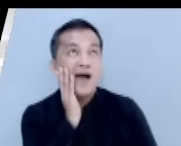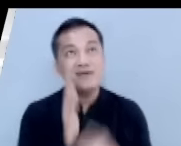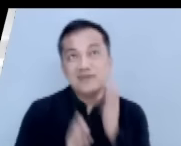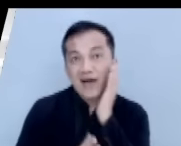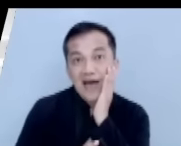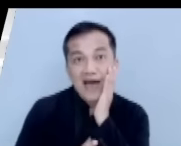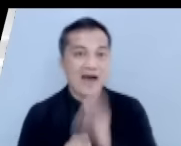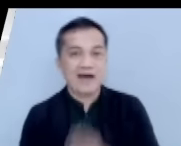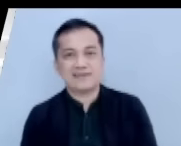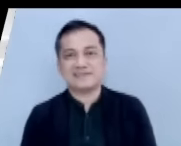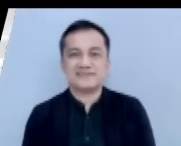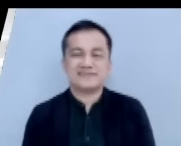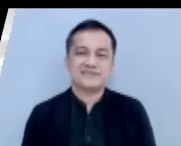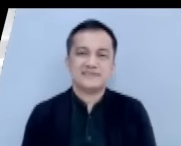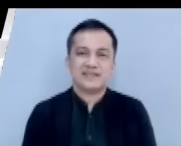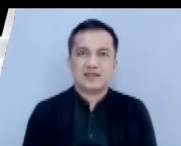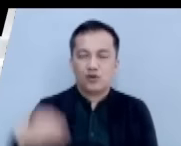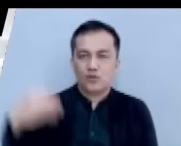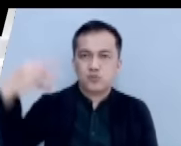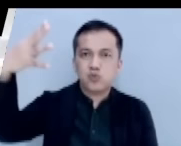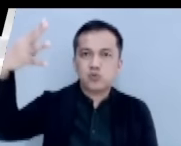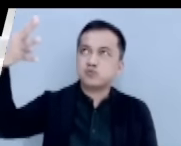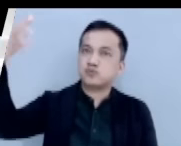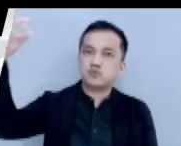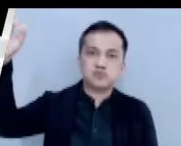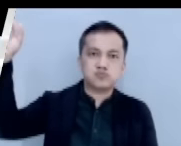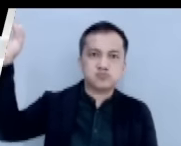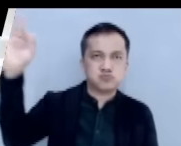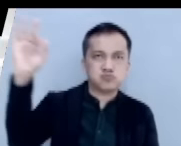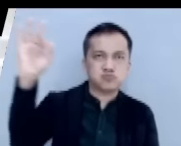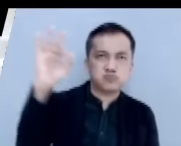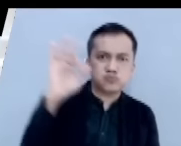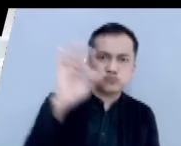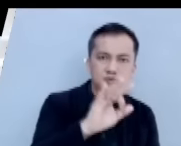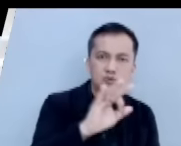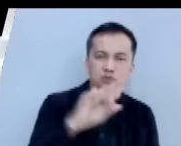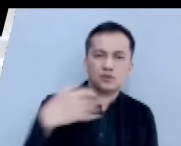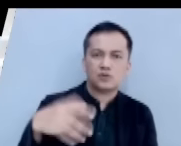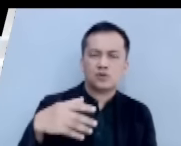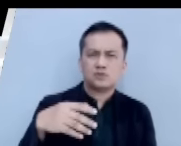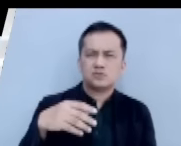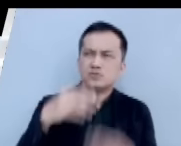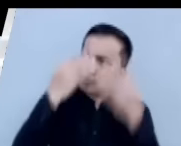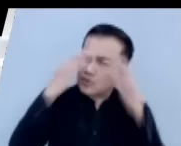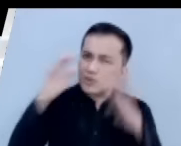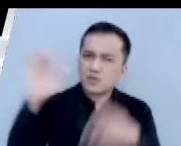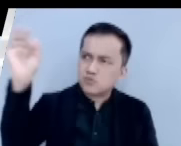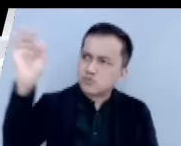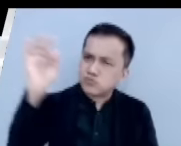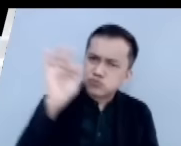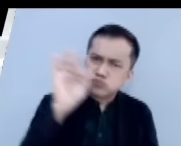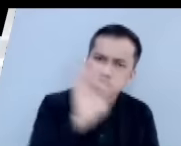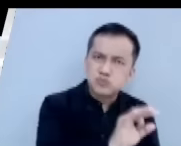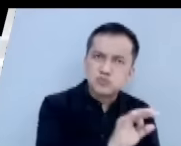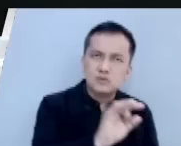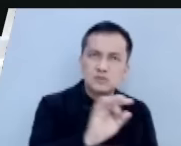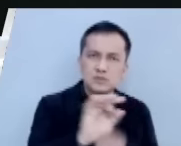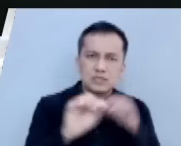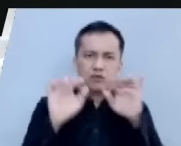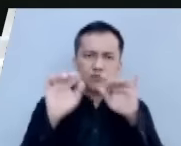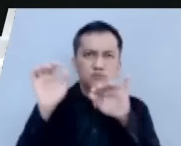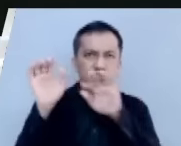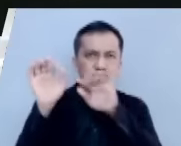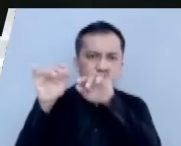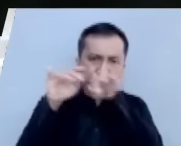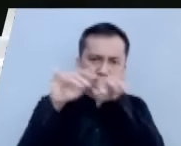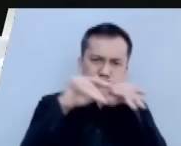Nagliwanag ang kalangitan madaling araw nitong Miyerkules sa paglitaw ng misteryosong liwanag na ito. Ang tila rumaragasa at kumikislap-kislap ang liwanag.